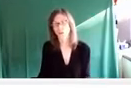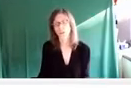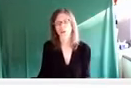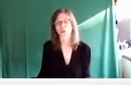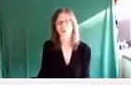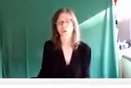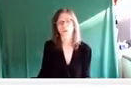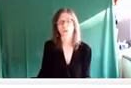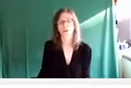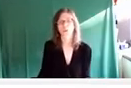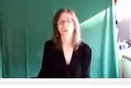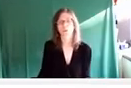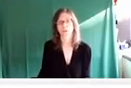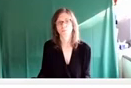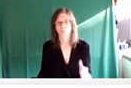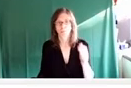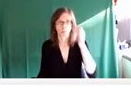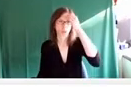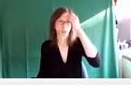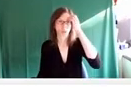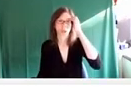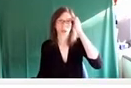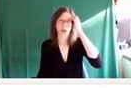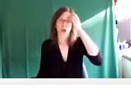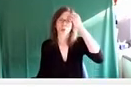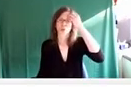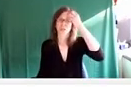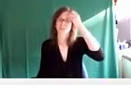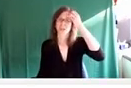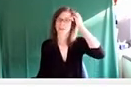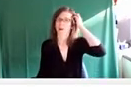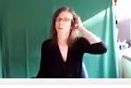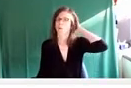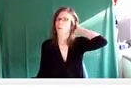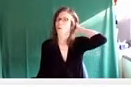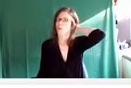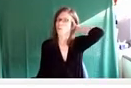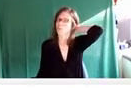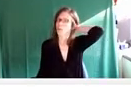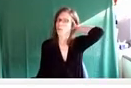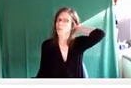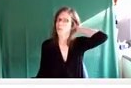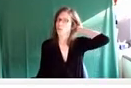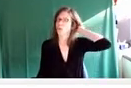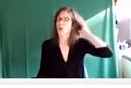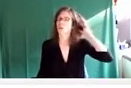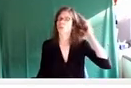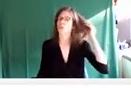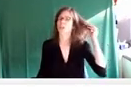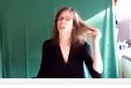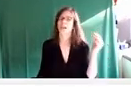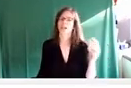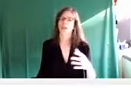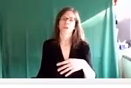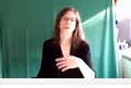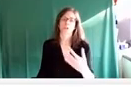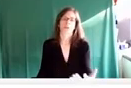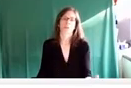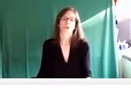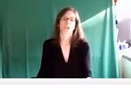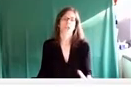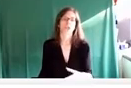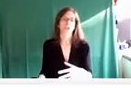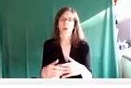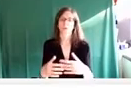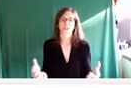vous ai mis des ressources ici en bas aussi. Contrôle des versions, je n'irai pas trop dans les détails encore là. Ça